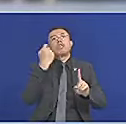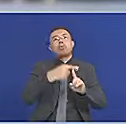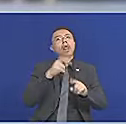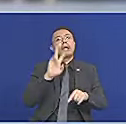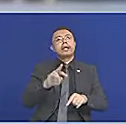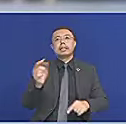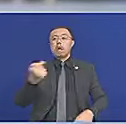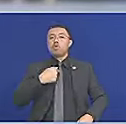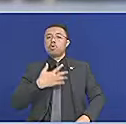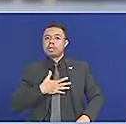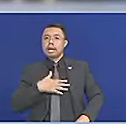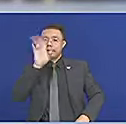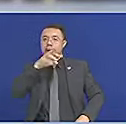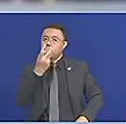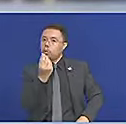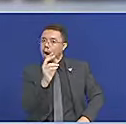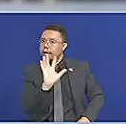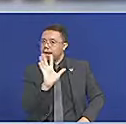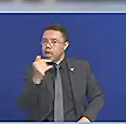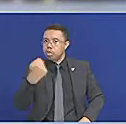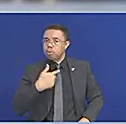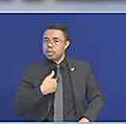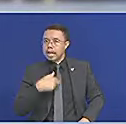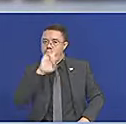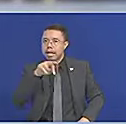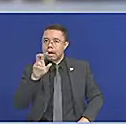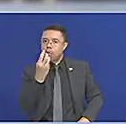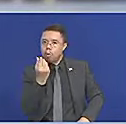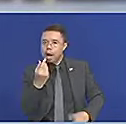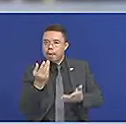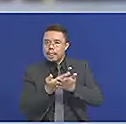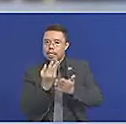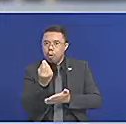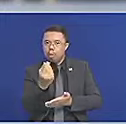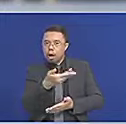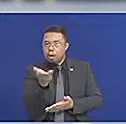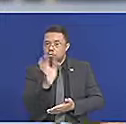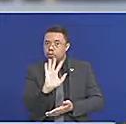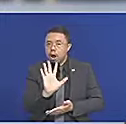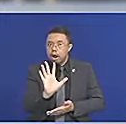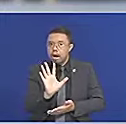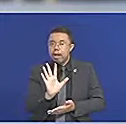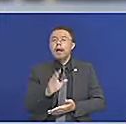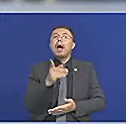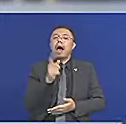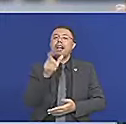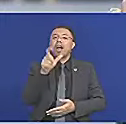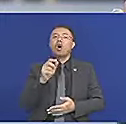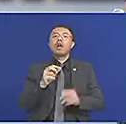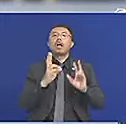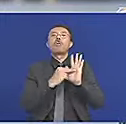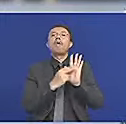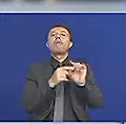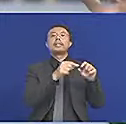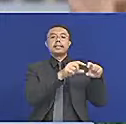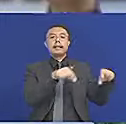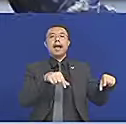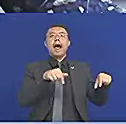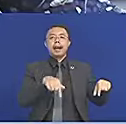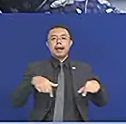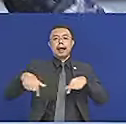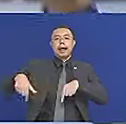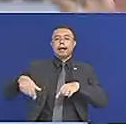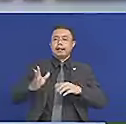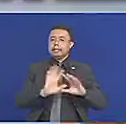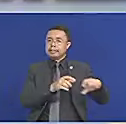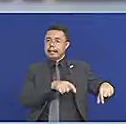Jangan menuduh saya sedang cari uang dan minta uang saudara. Memang ada nomor rekening di sini ya, jangan